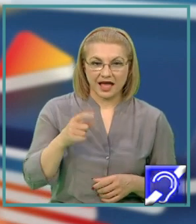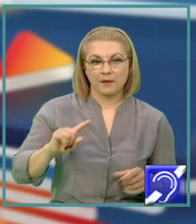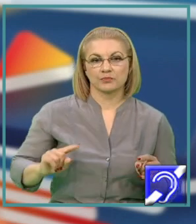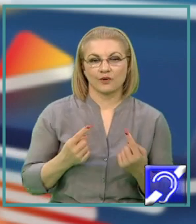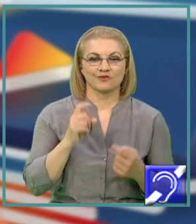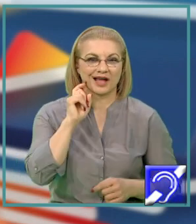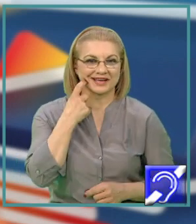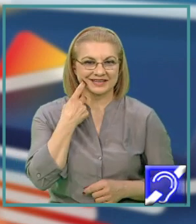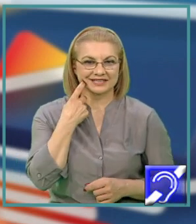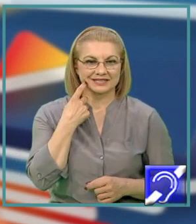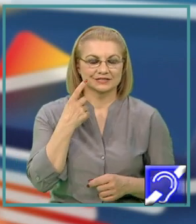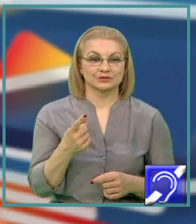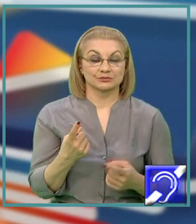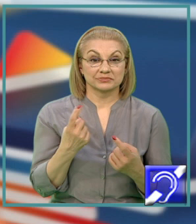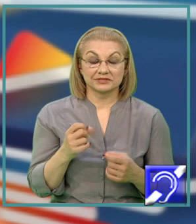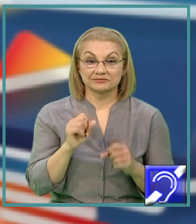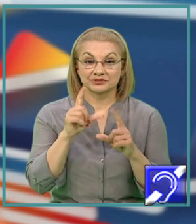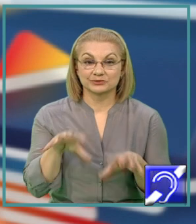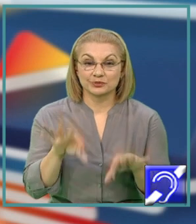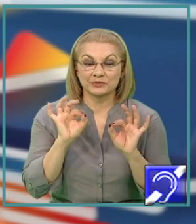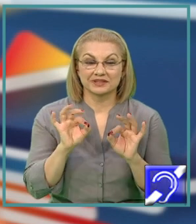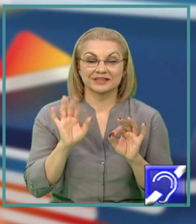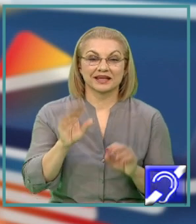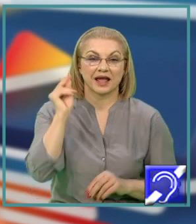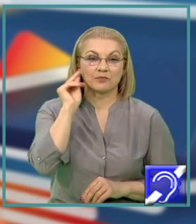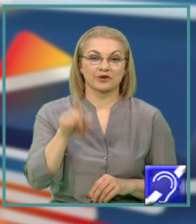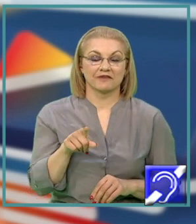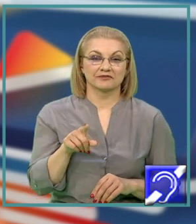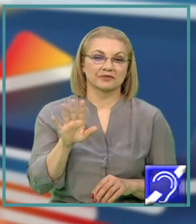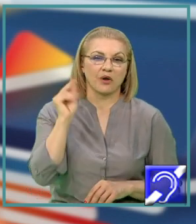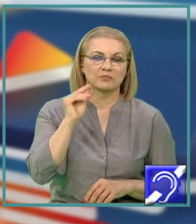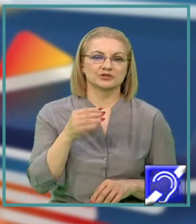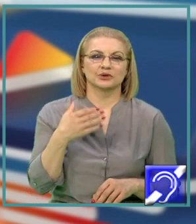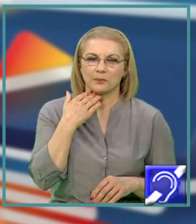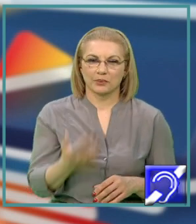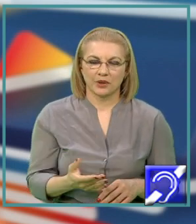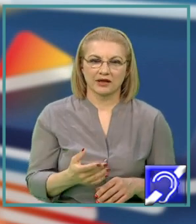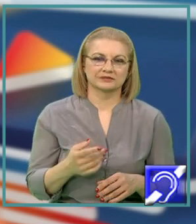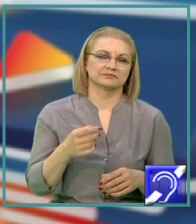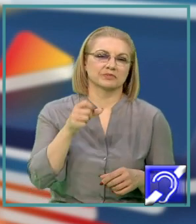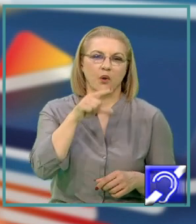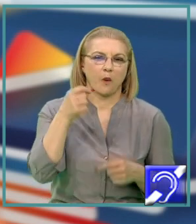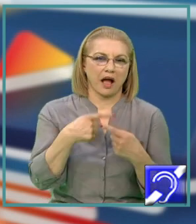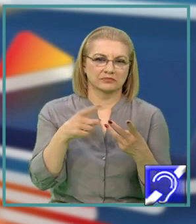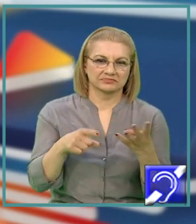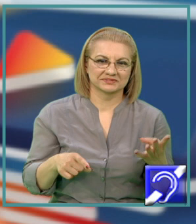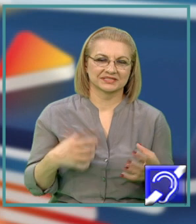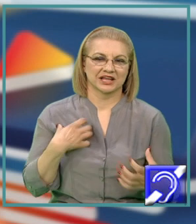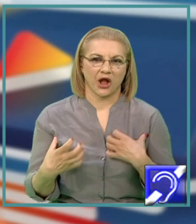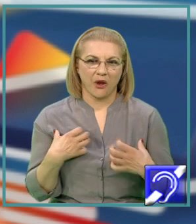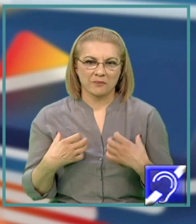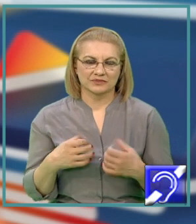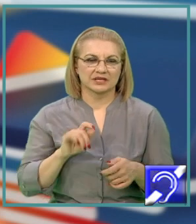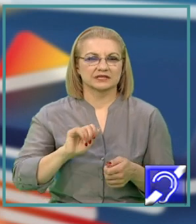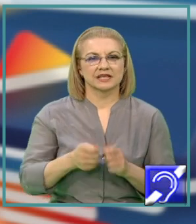prin surprinderea moravurilor, a obiceiurilor proaste, a unor tipuri umane în situații comice sau a unor